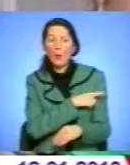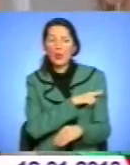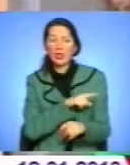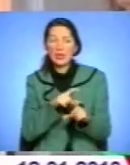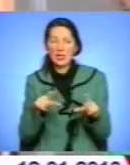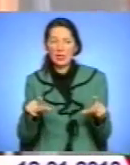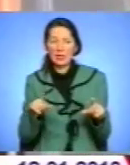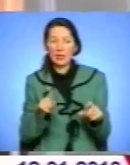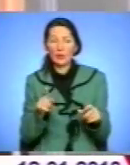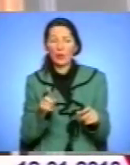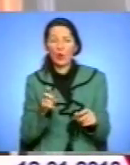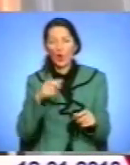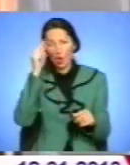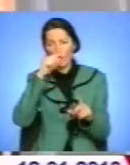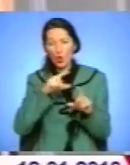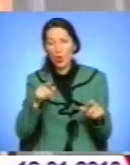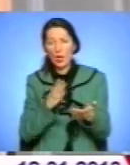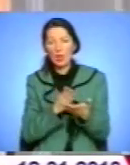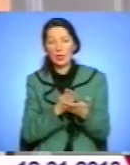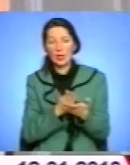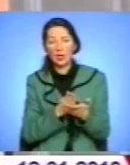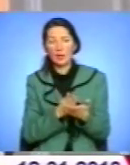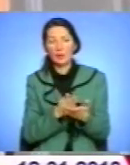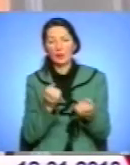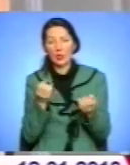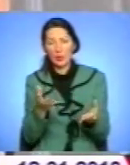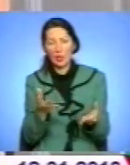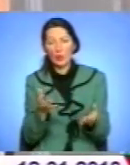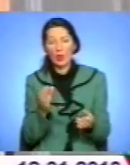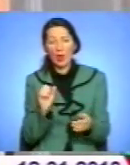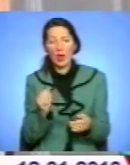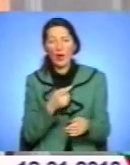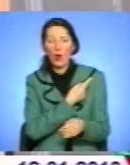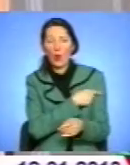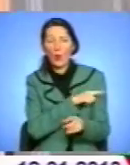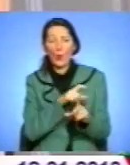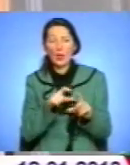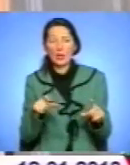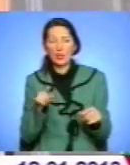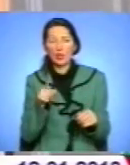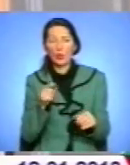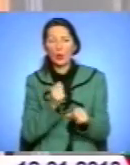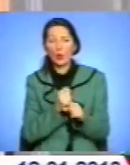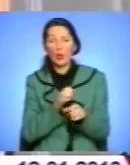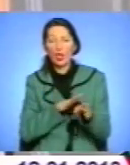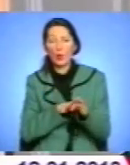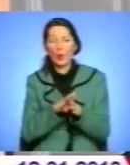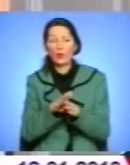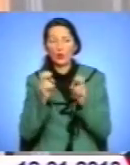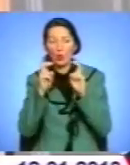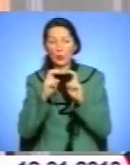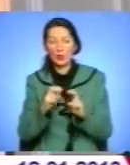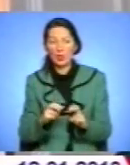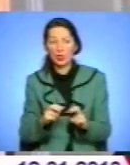Бо в школах це є завжди так примітивно, а в поліклініках тобі роблять повністю обстеження і